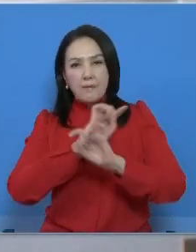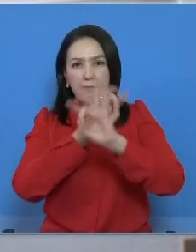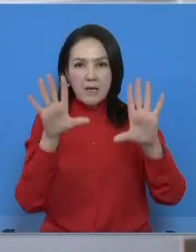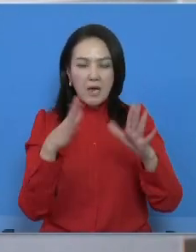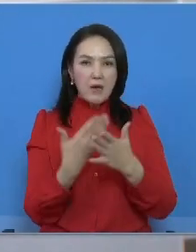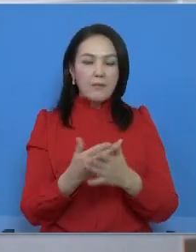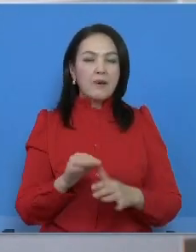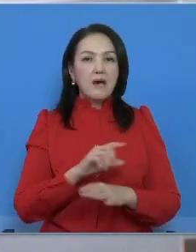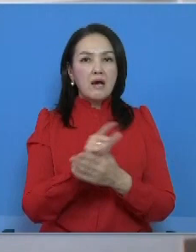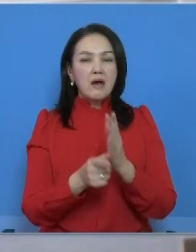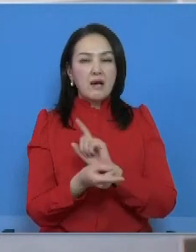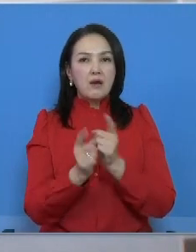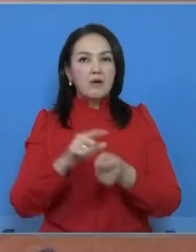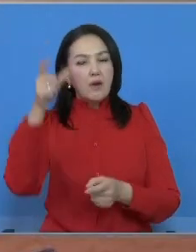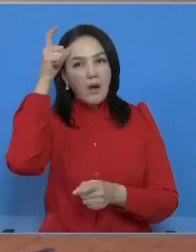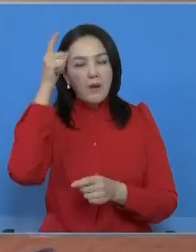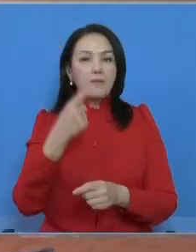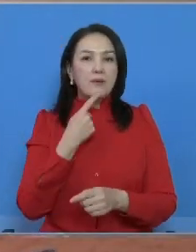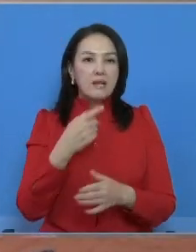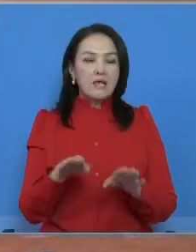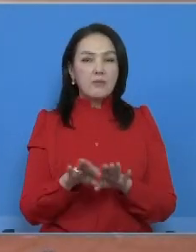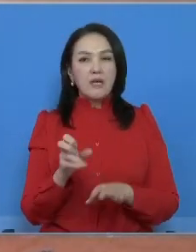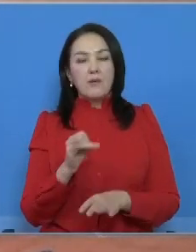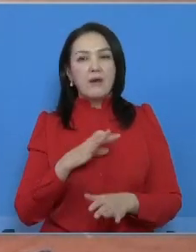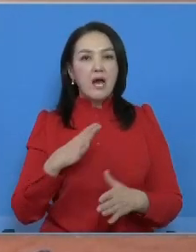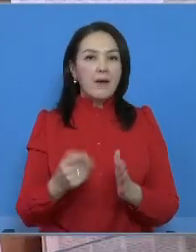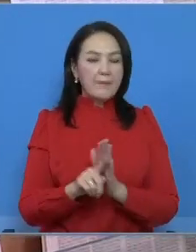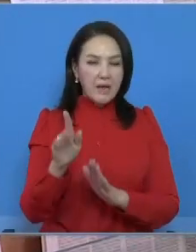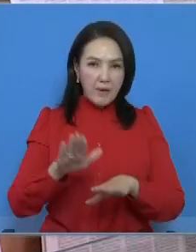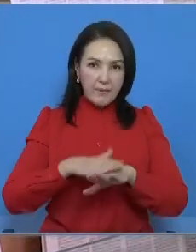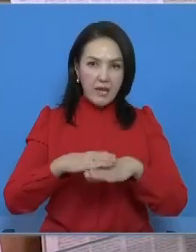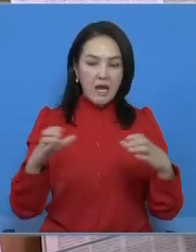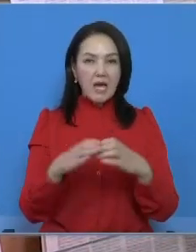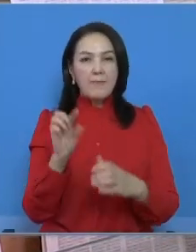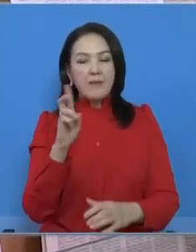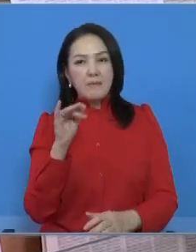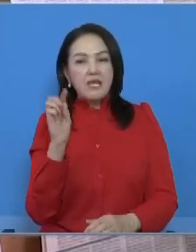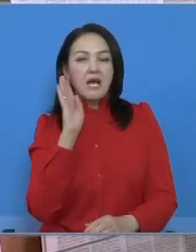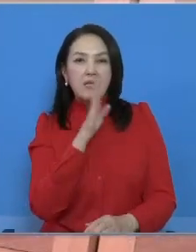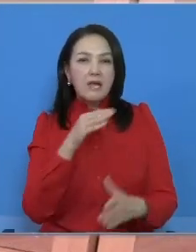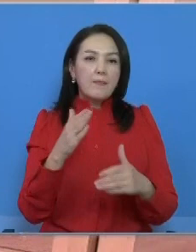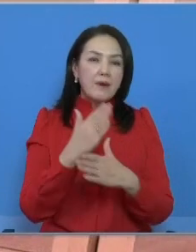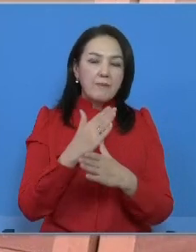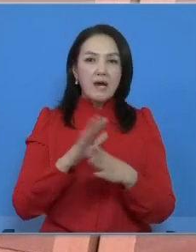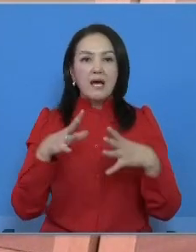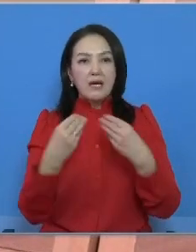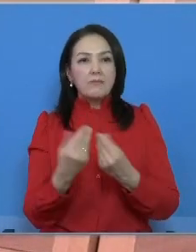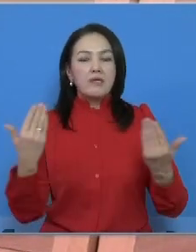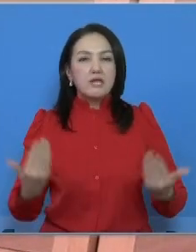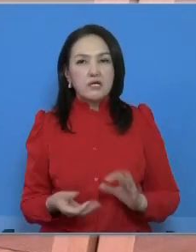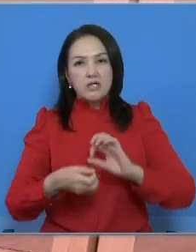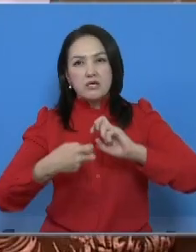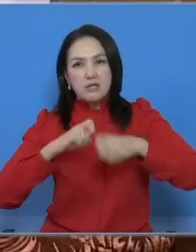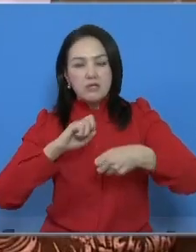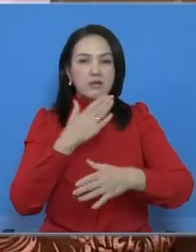популярной произведение перевели на турецкий язык основала благотворительный фонд она помогает семьям чей жизни были